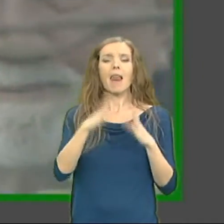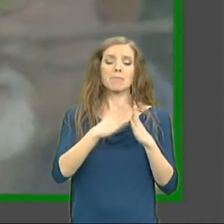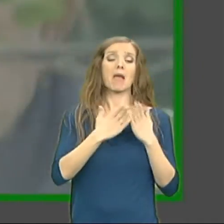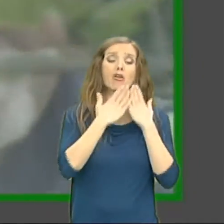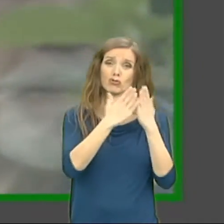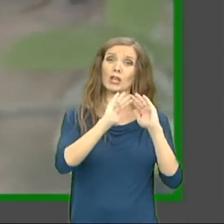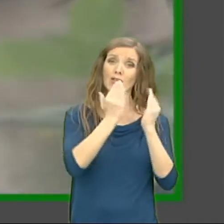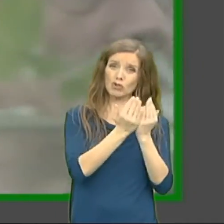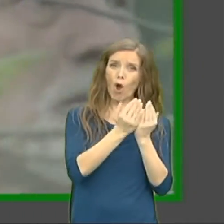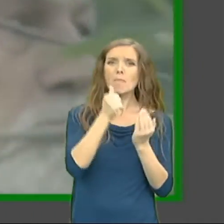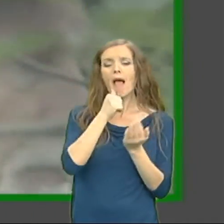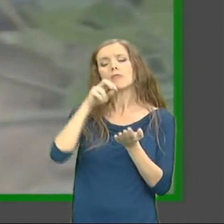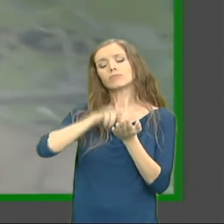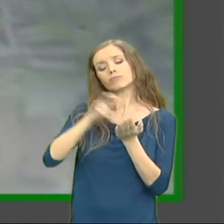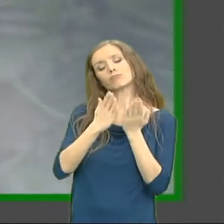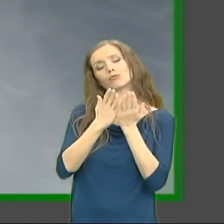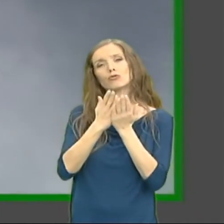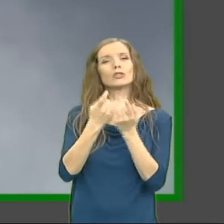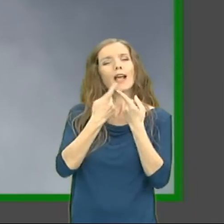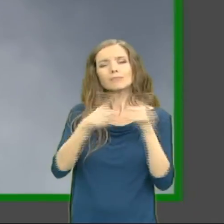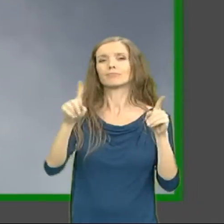isto čitanje u sobi i na putu.